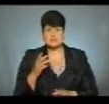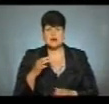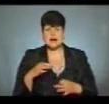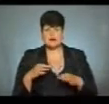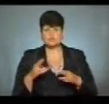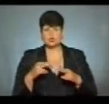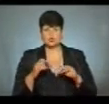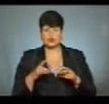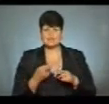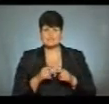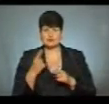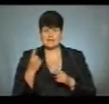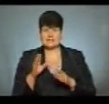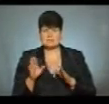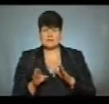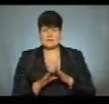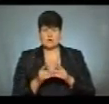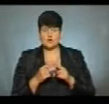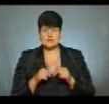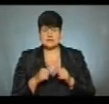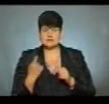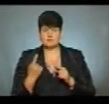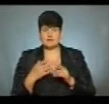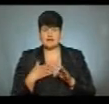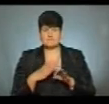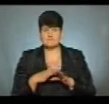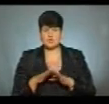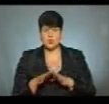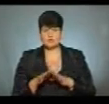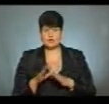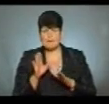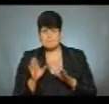із підрядних організацій в області, яка виконує підряди,